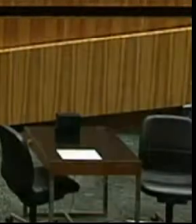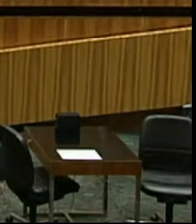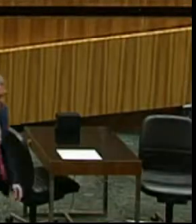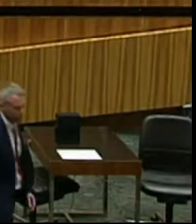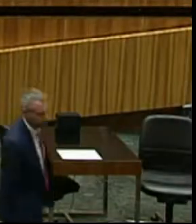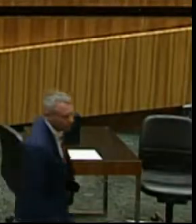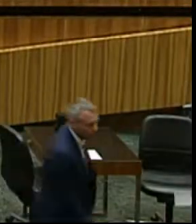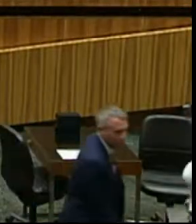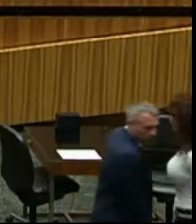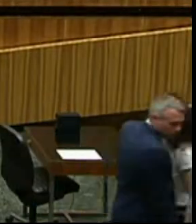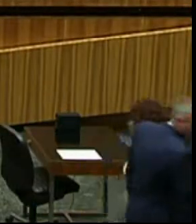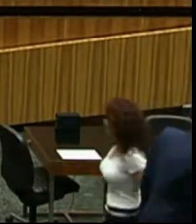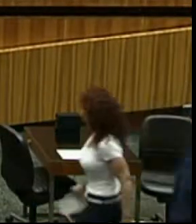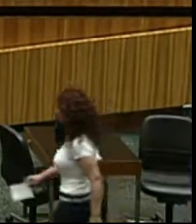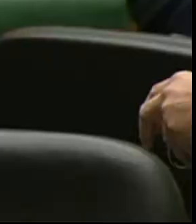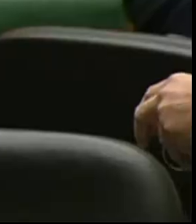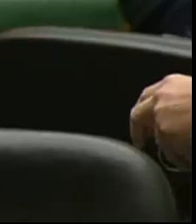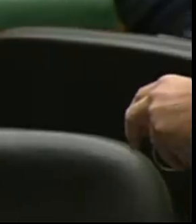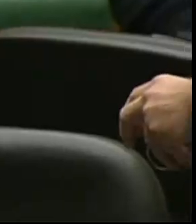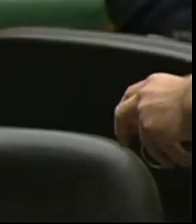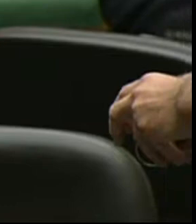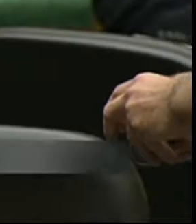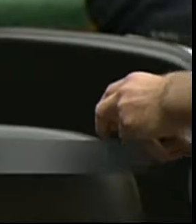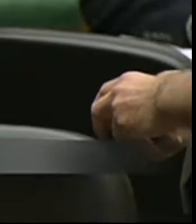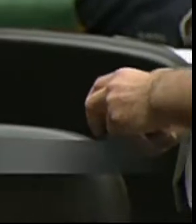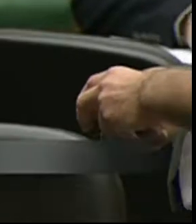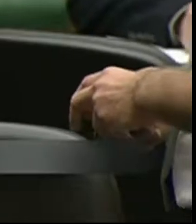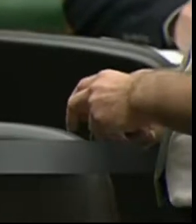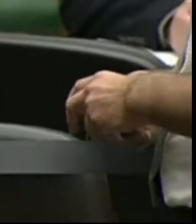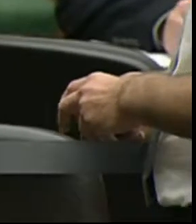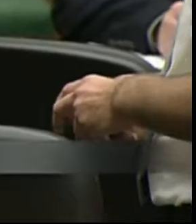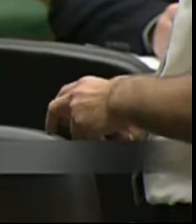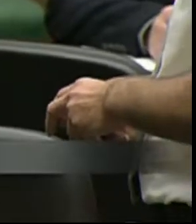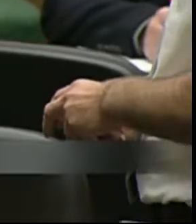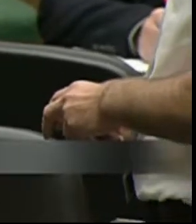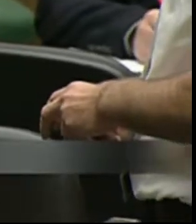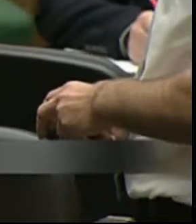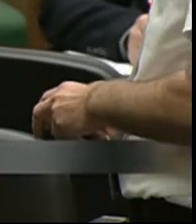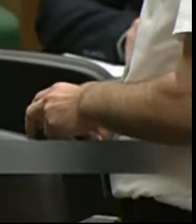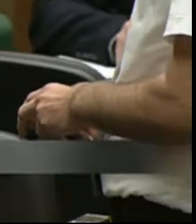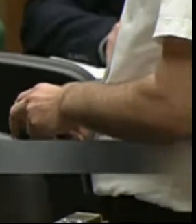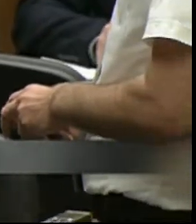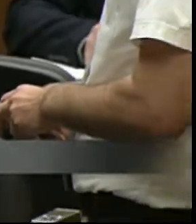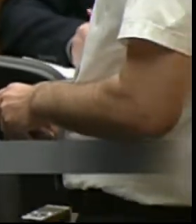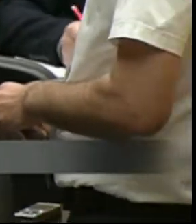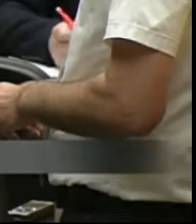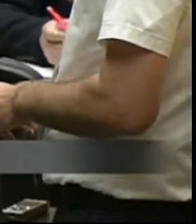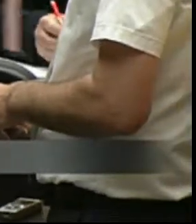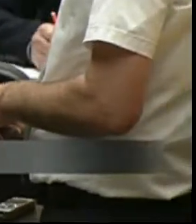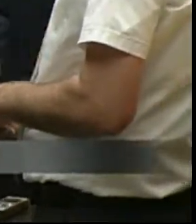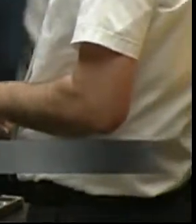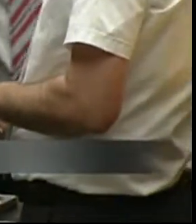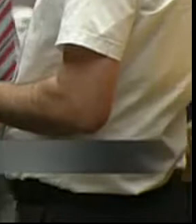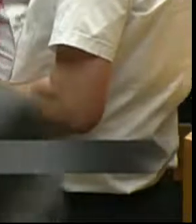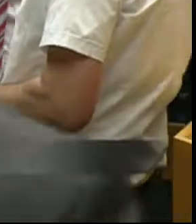Ja, aufmerksame Zuseherinnen und Zuseher der Parlamentsdebatten kennen das nun folgende Prozedere der